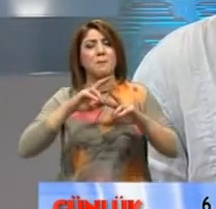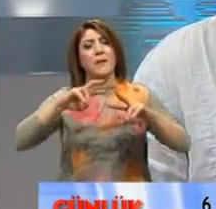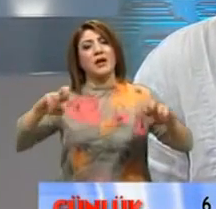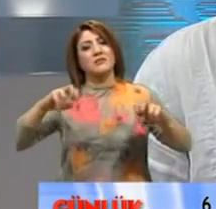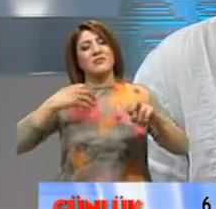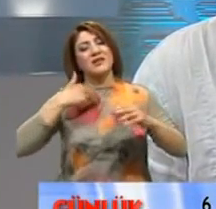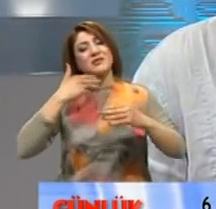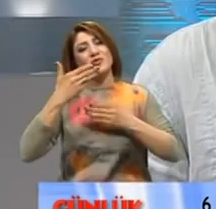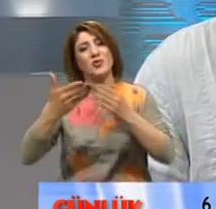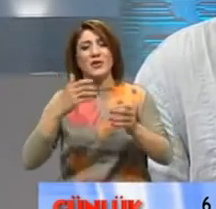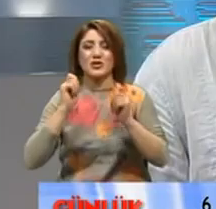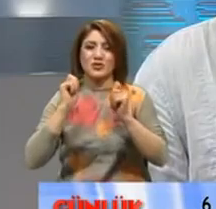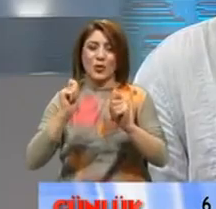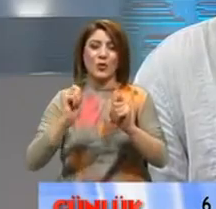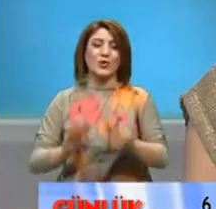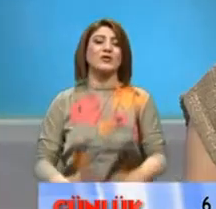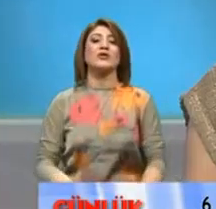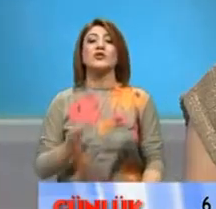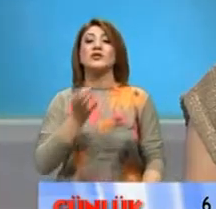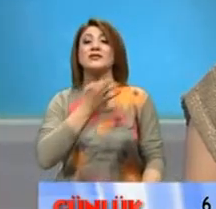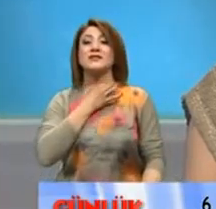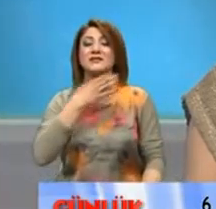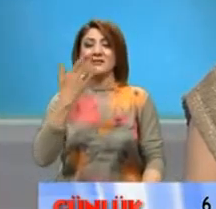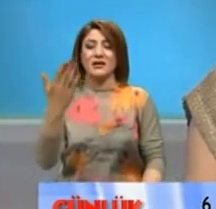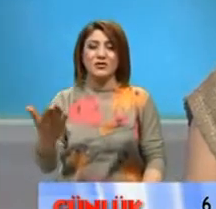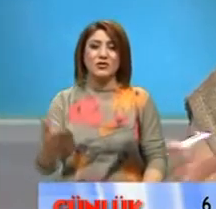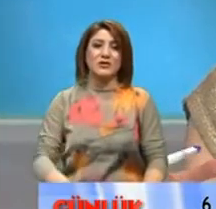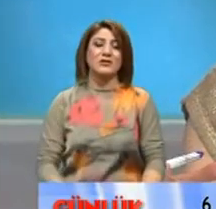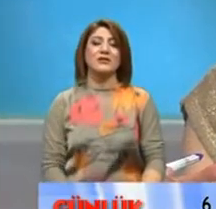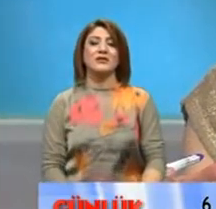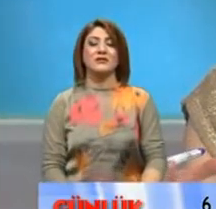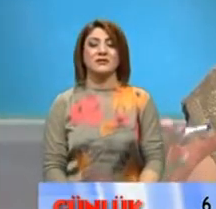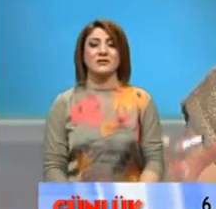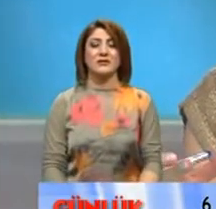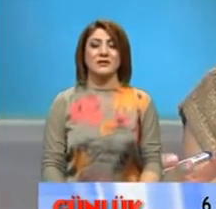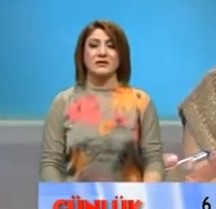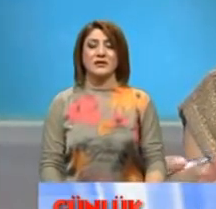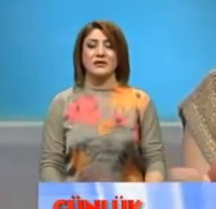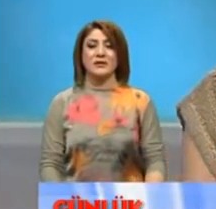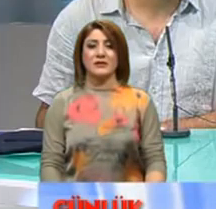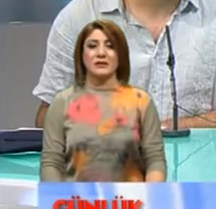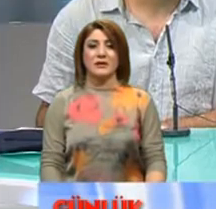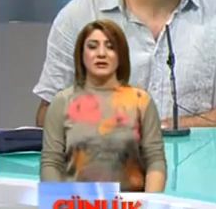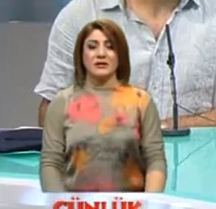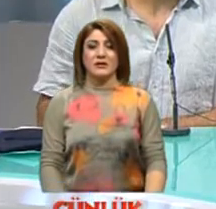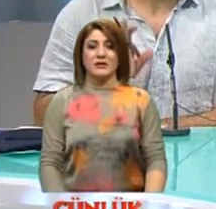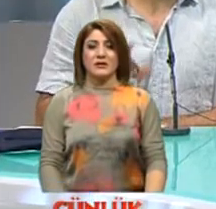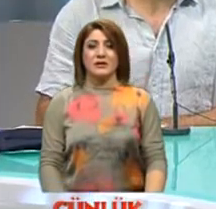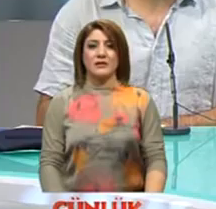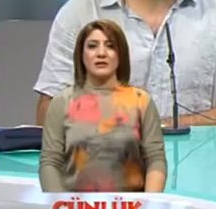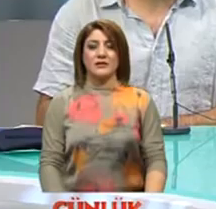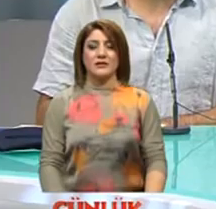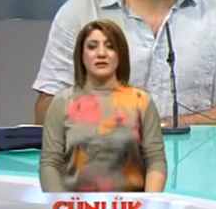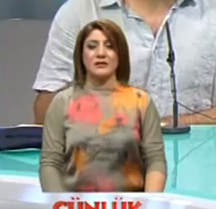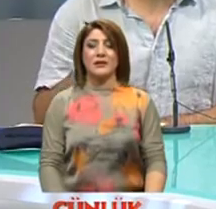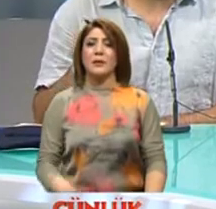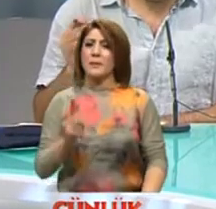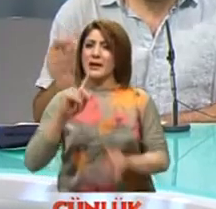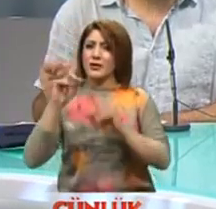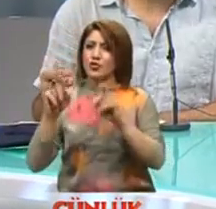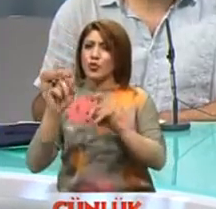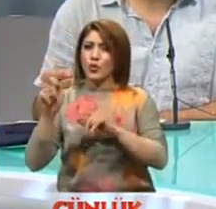söyleyemeyeceğiz. Perfect. Thank you so much. We are looking forward to receive the data, which is so important. Okay? So şey sormuştunuz.